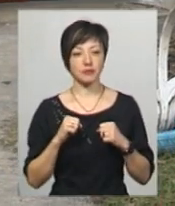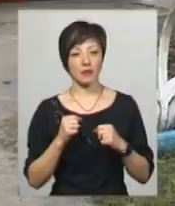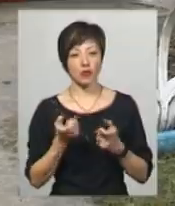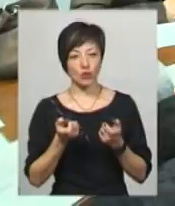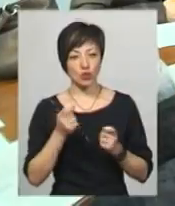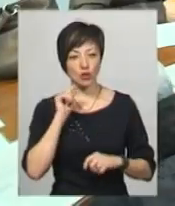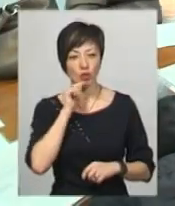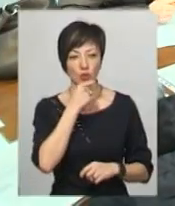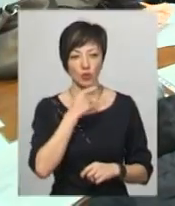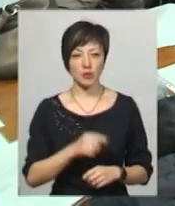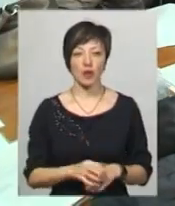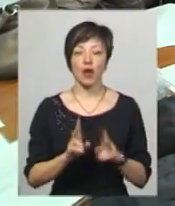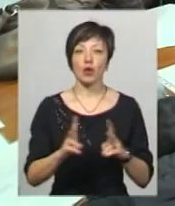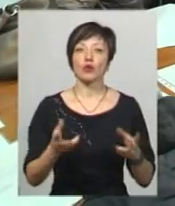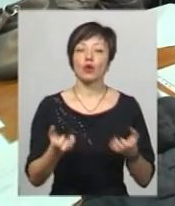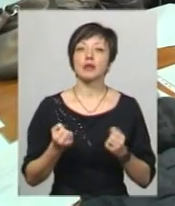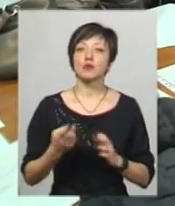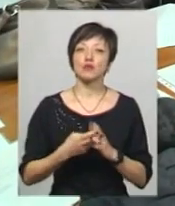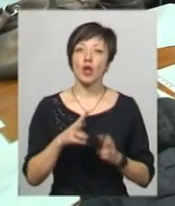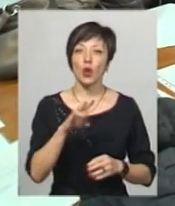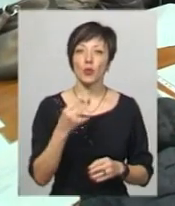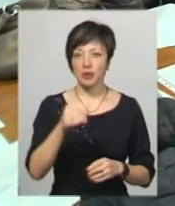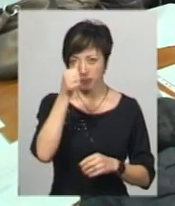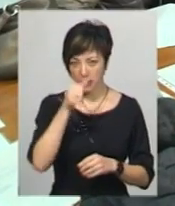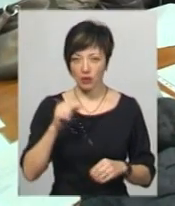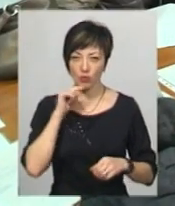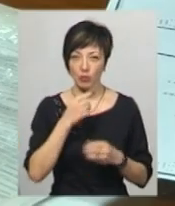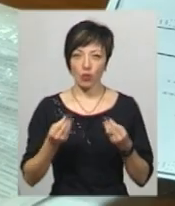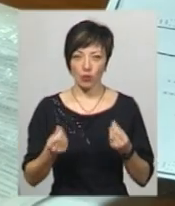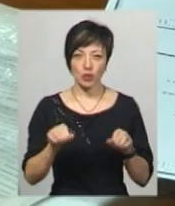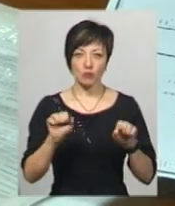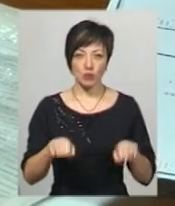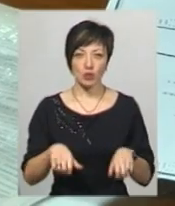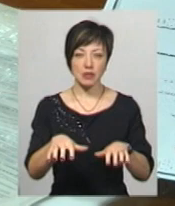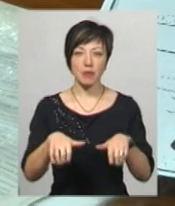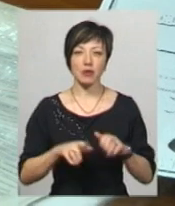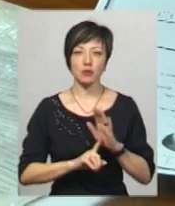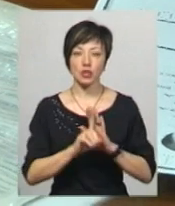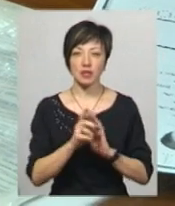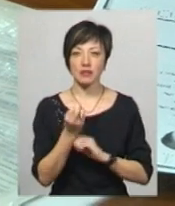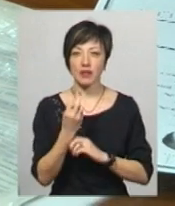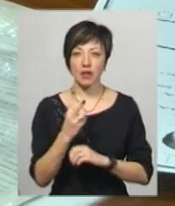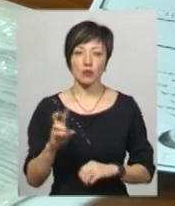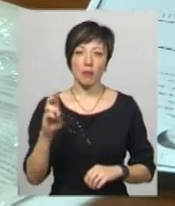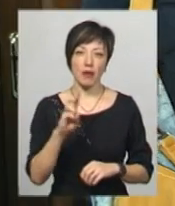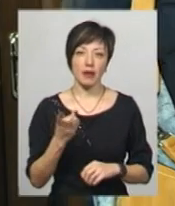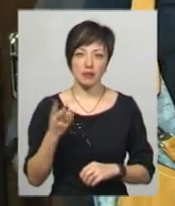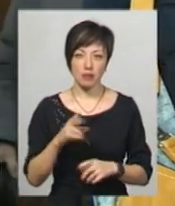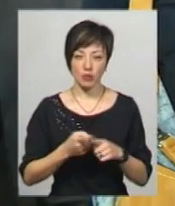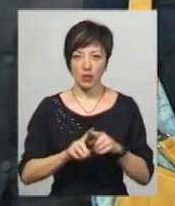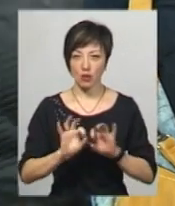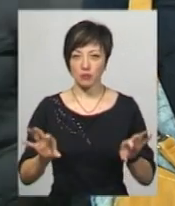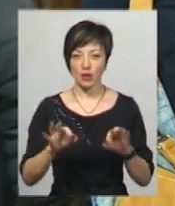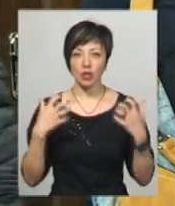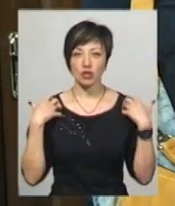трошки економити. Ті, хто отримав субсидії на лютий місяць, зекономлені кошти зможуть забрати, починаючи з 12 березня. Про це